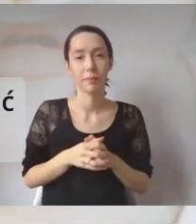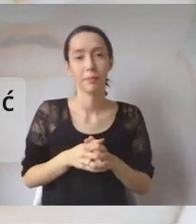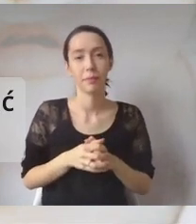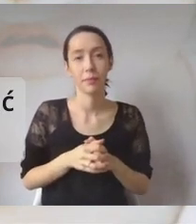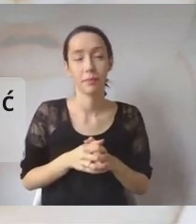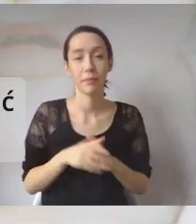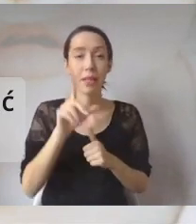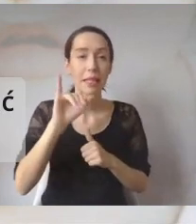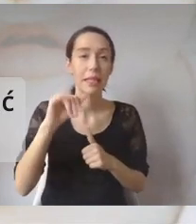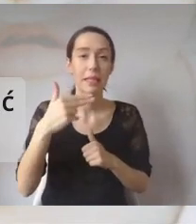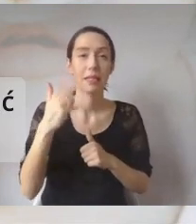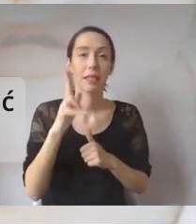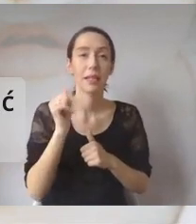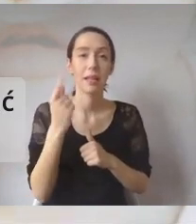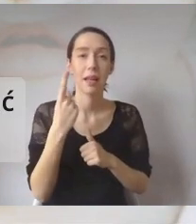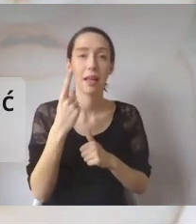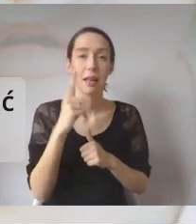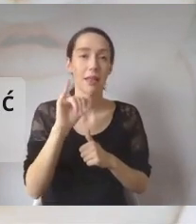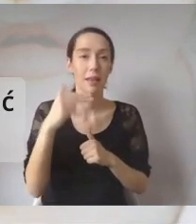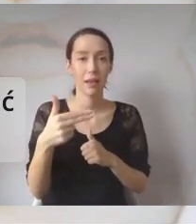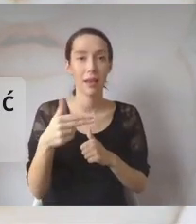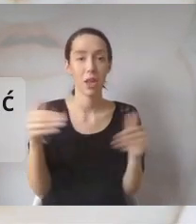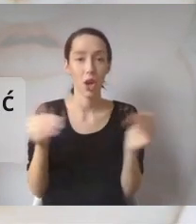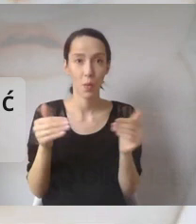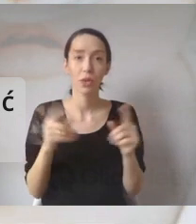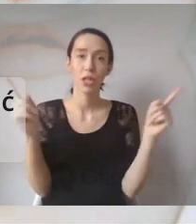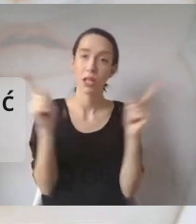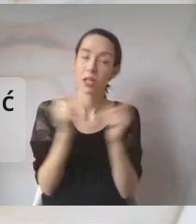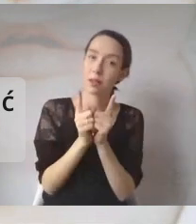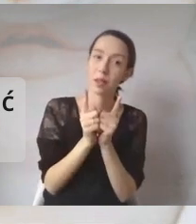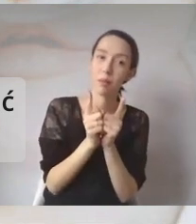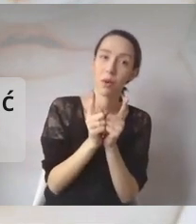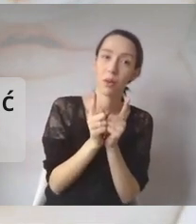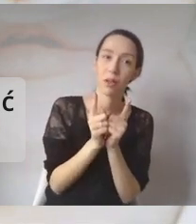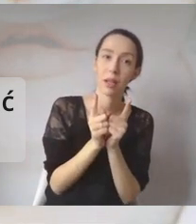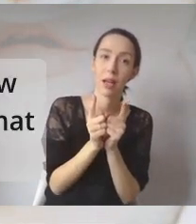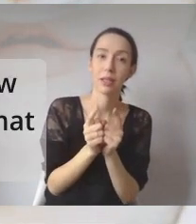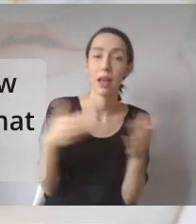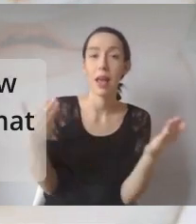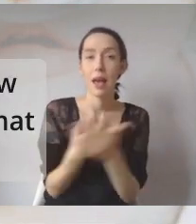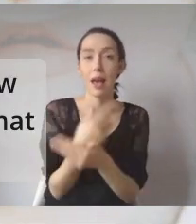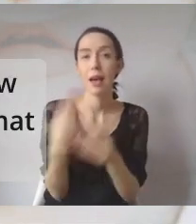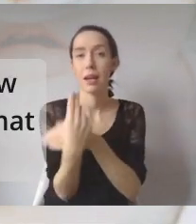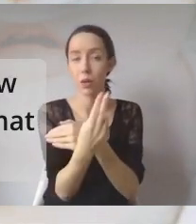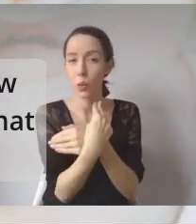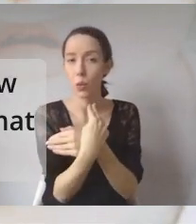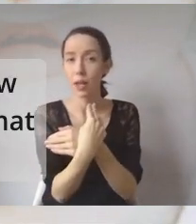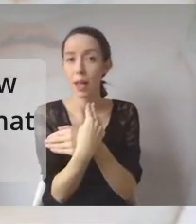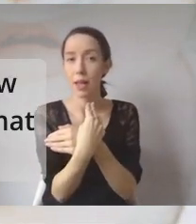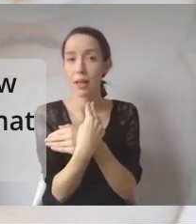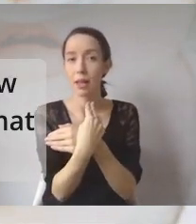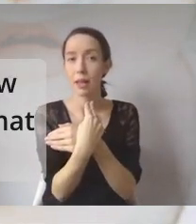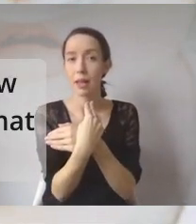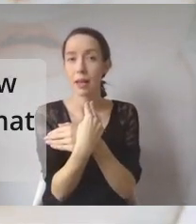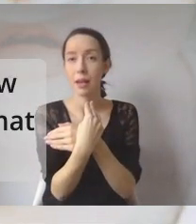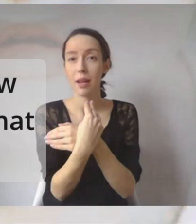ten LinkedIn jest takim miejscem, w którym może się spotkać rekruter, kandydat, ale też różne osoby, które pracują,